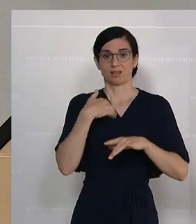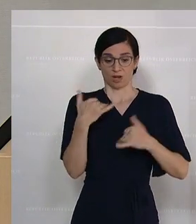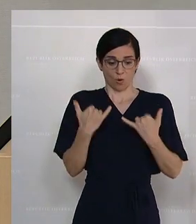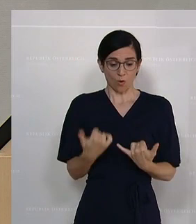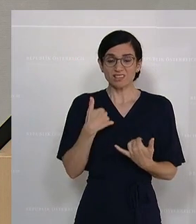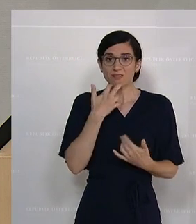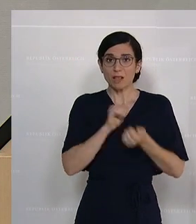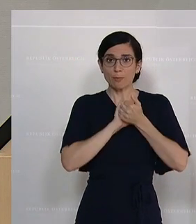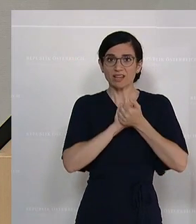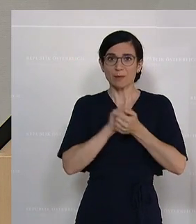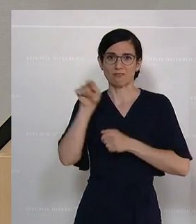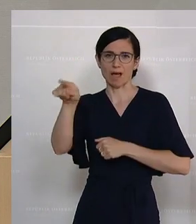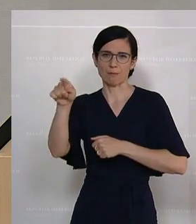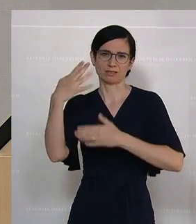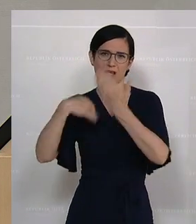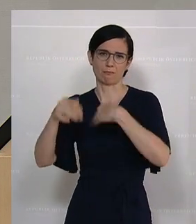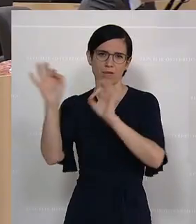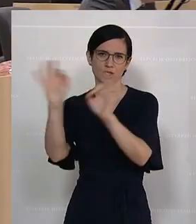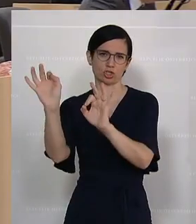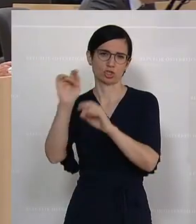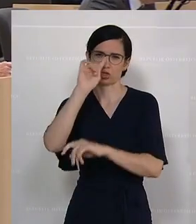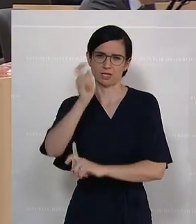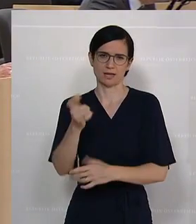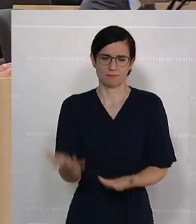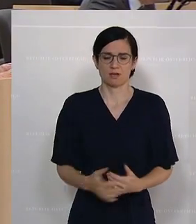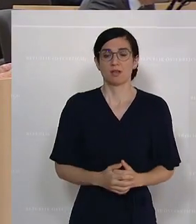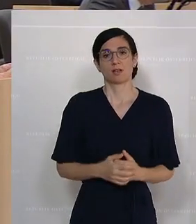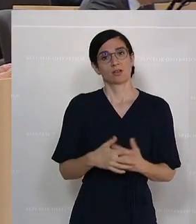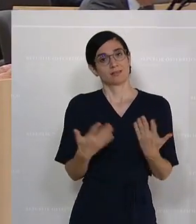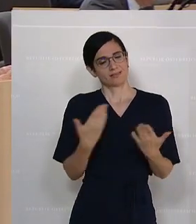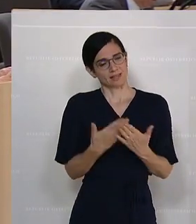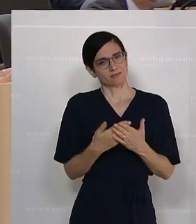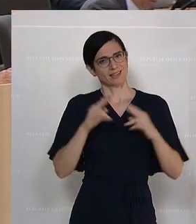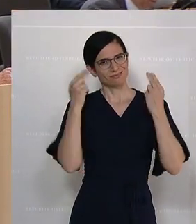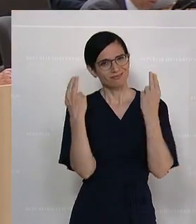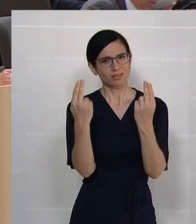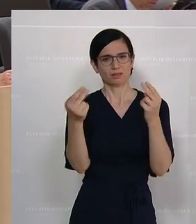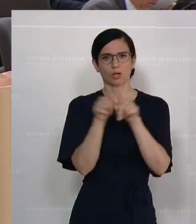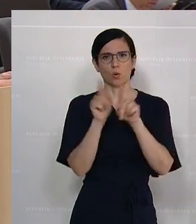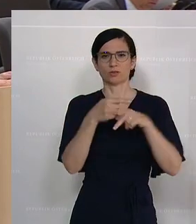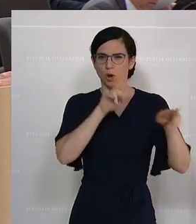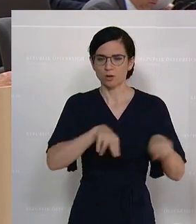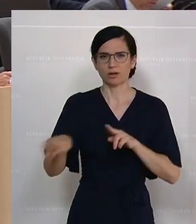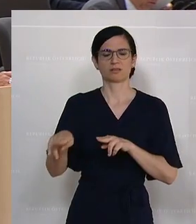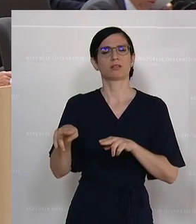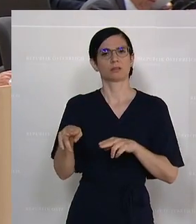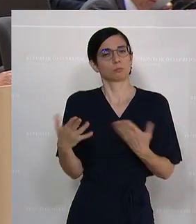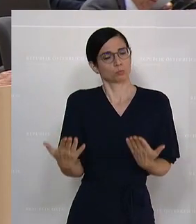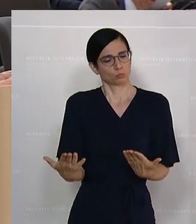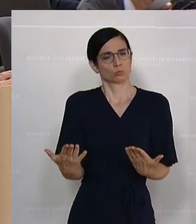diskutieren und auch abstimmen lassen wohin und deshalb wäre es wichtig und deshalb wäre es richtig